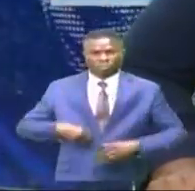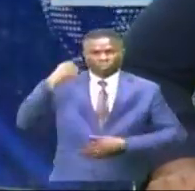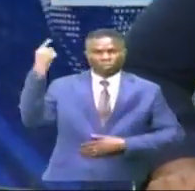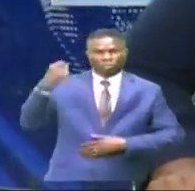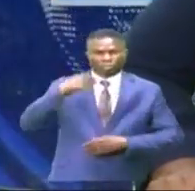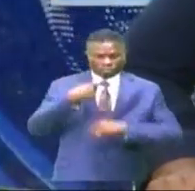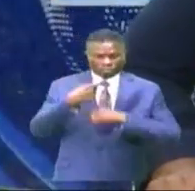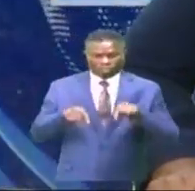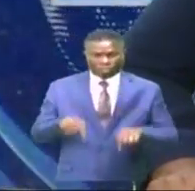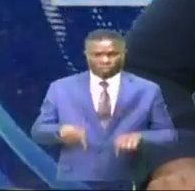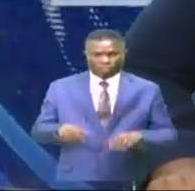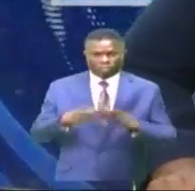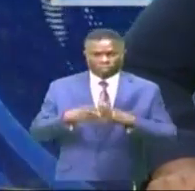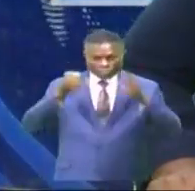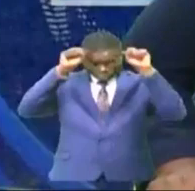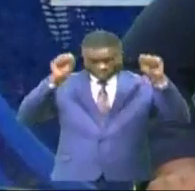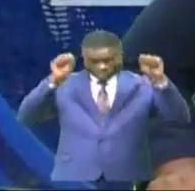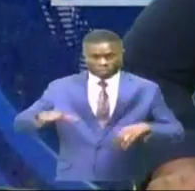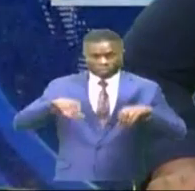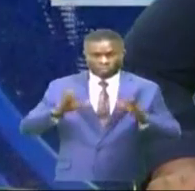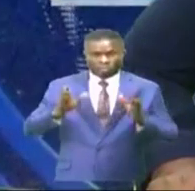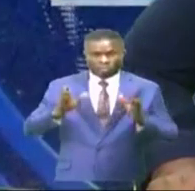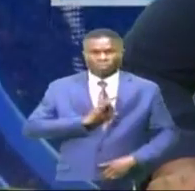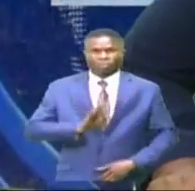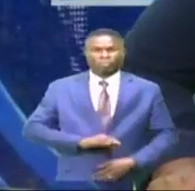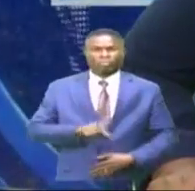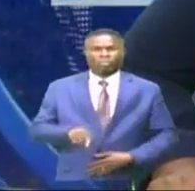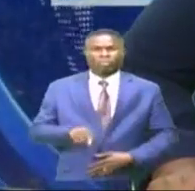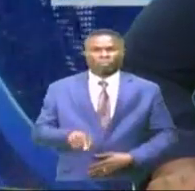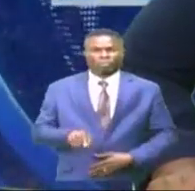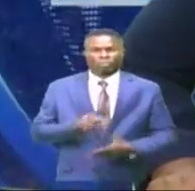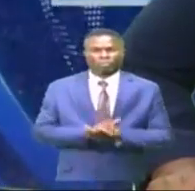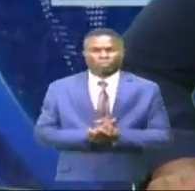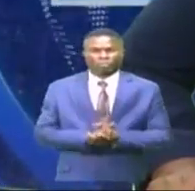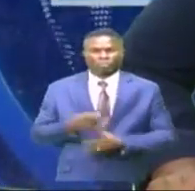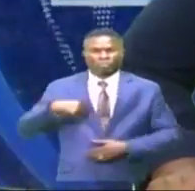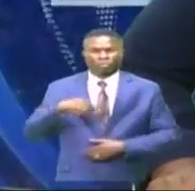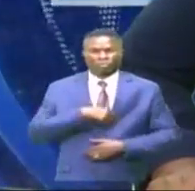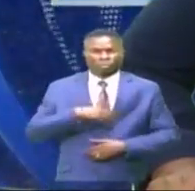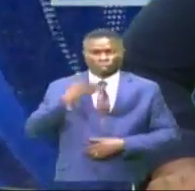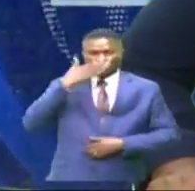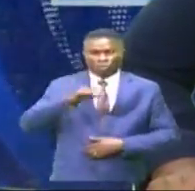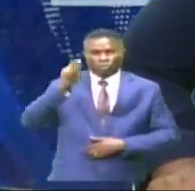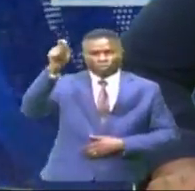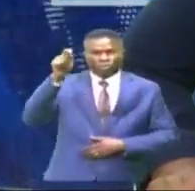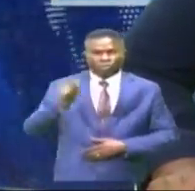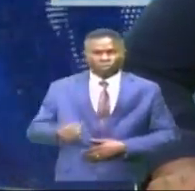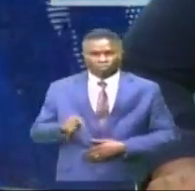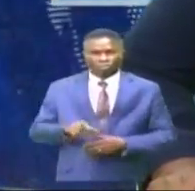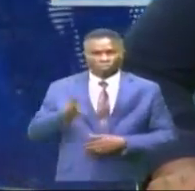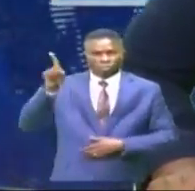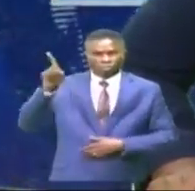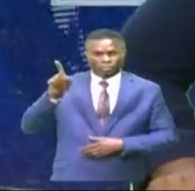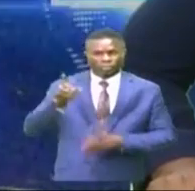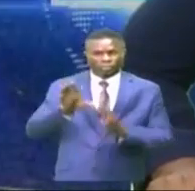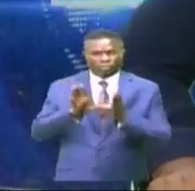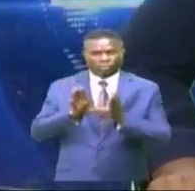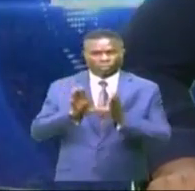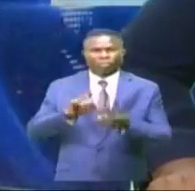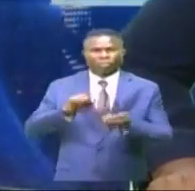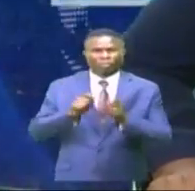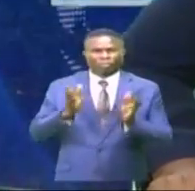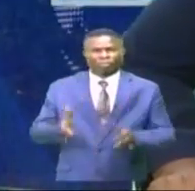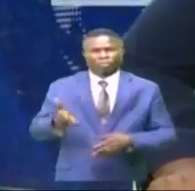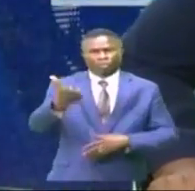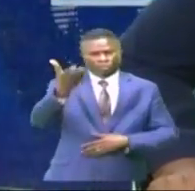lancé ces jours par le chef de l'État congolais Félix Antoine beau nous sommes à l'hôpital militaire du comtati reportage signé Pierre